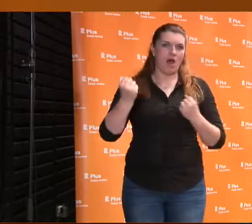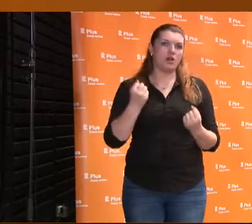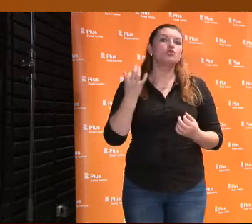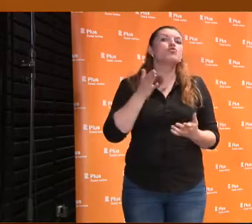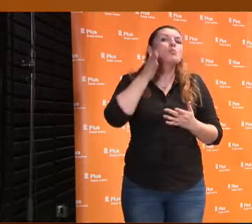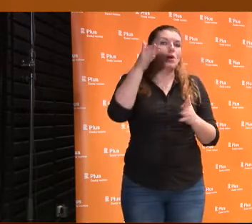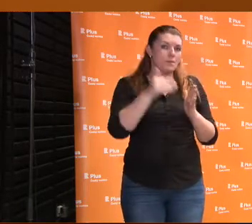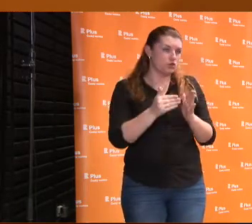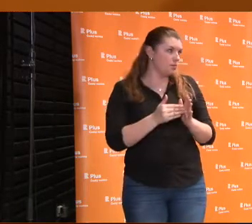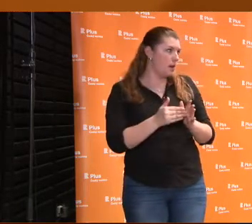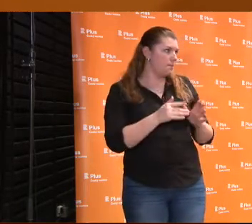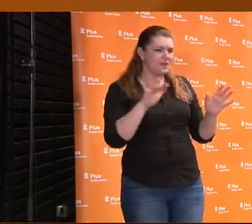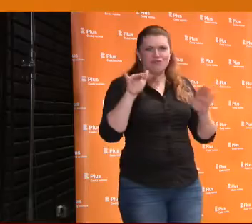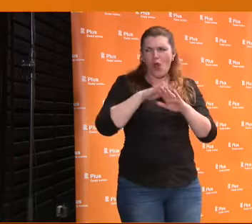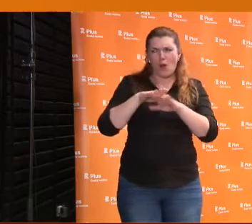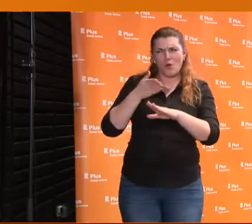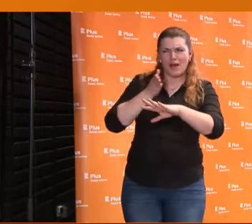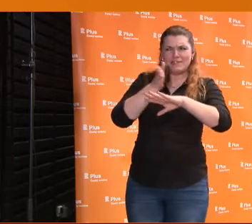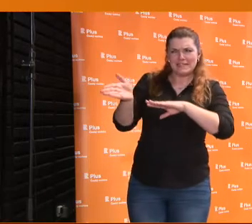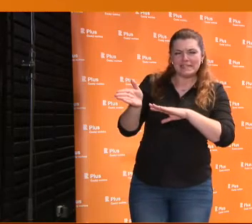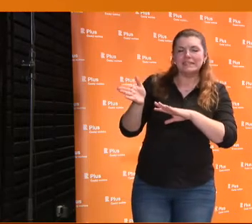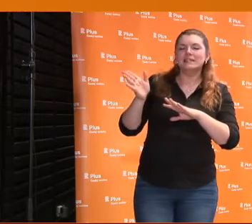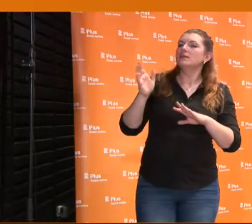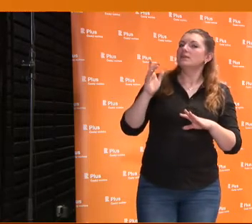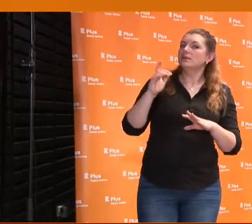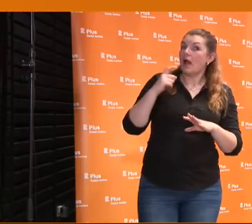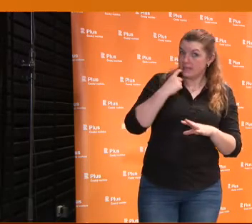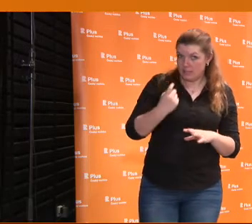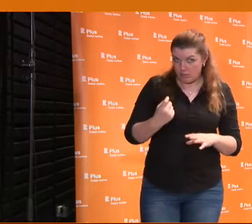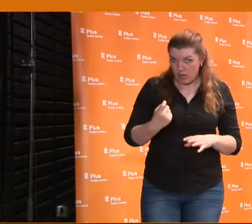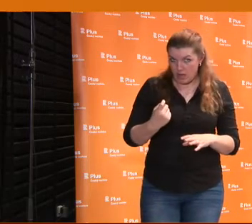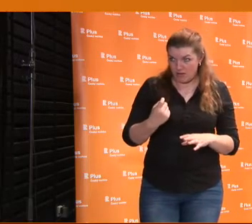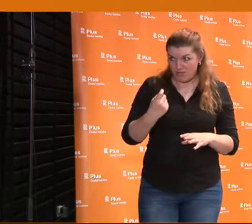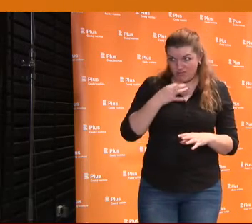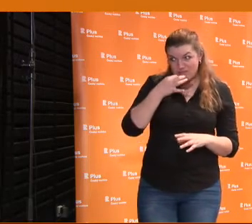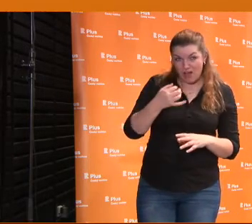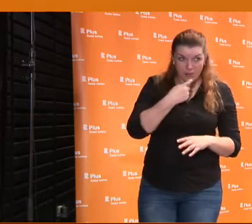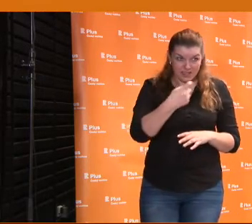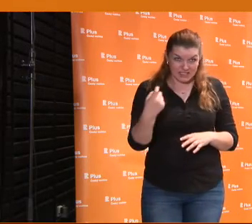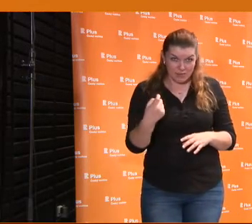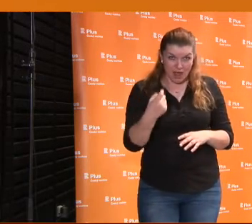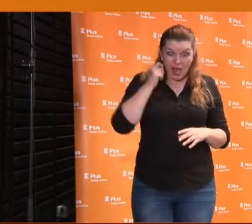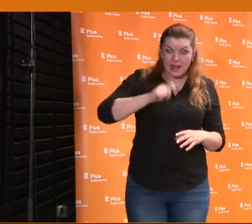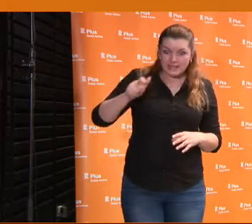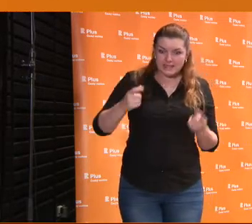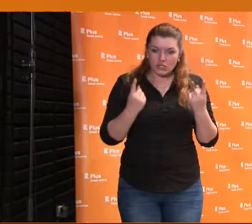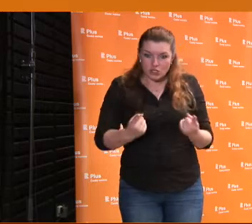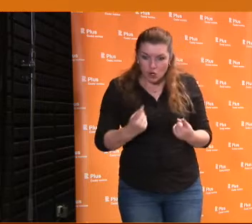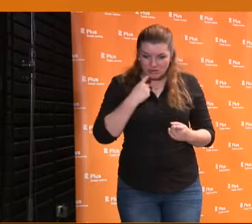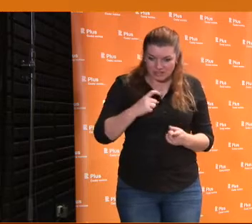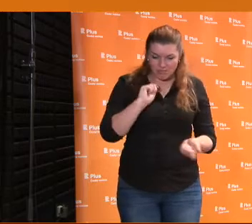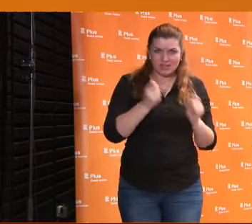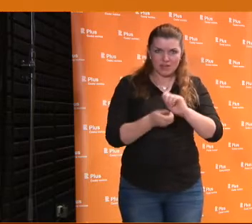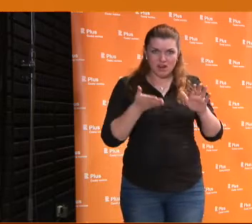existovat. Omlouvám se, že vám vstupuji do řeči. Chceme to? Chceme, aby tuto vlastně lidskou činnost